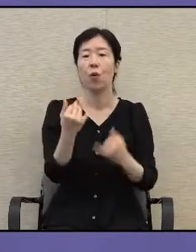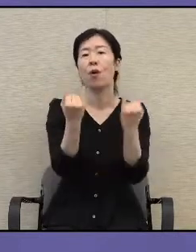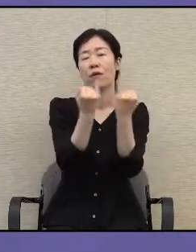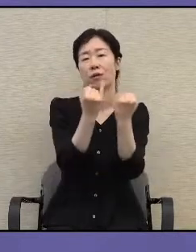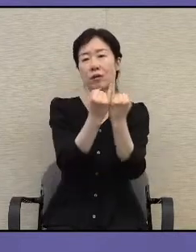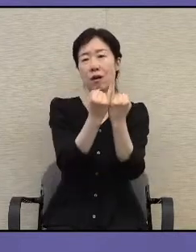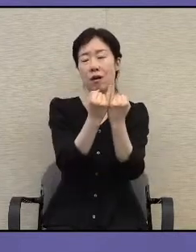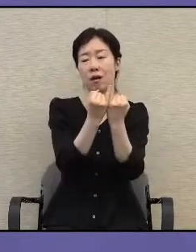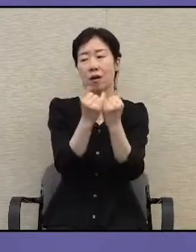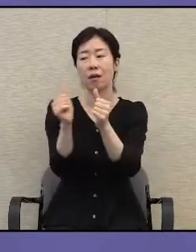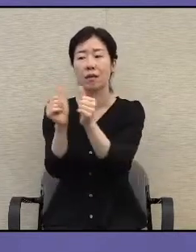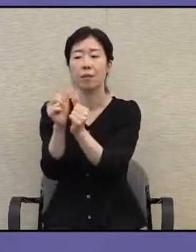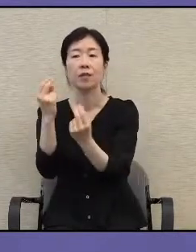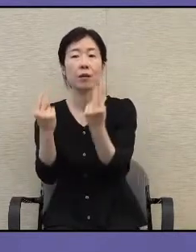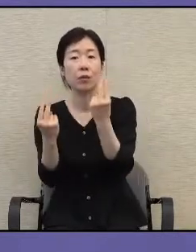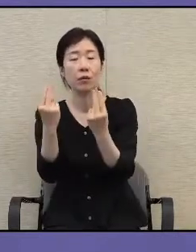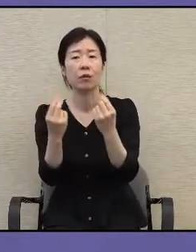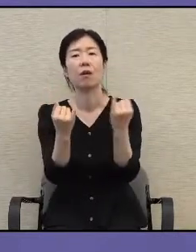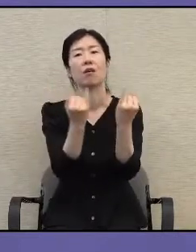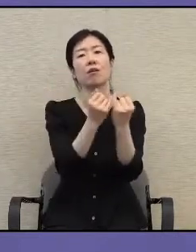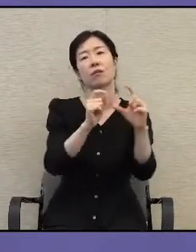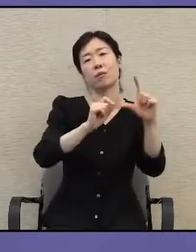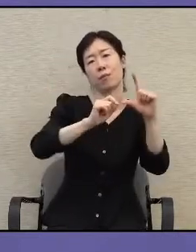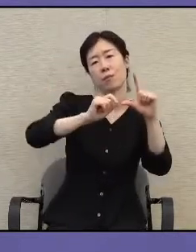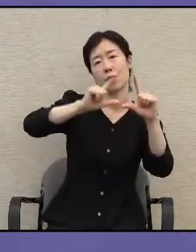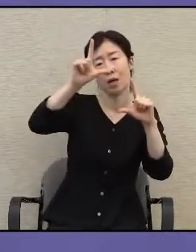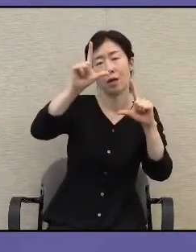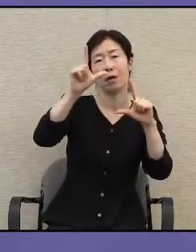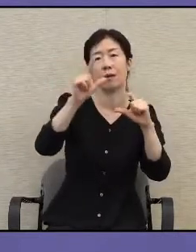상황이고요. 청소년기 이 자살 생각들을 좀 보면